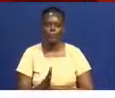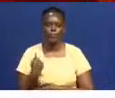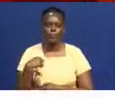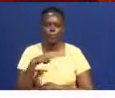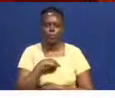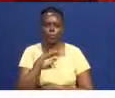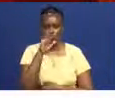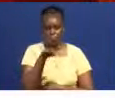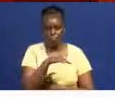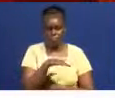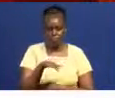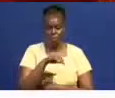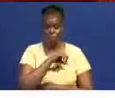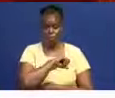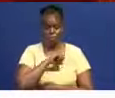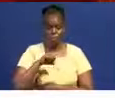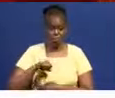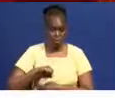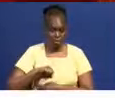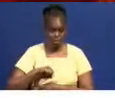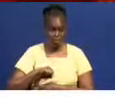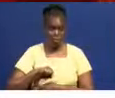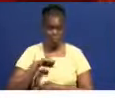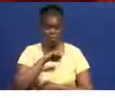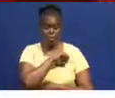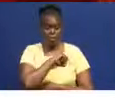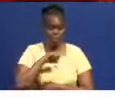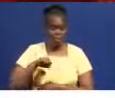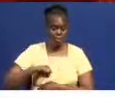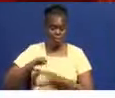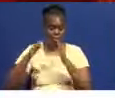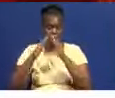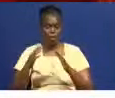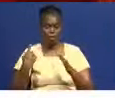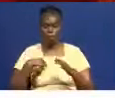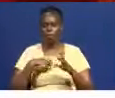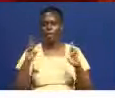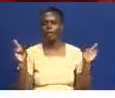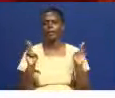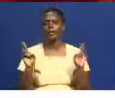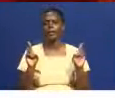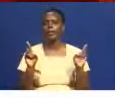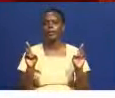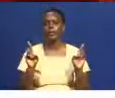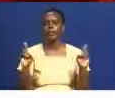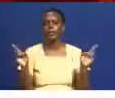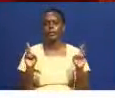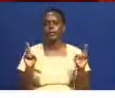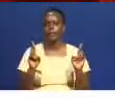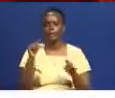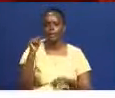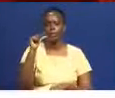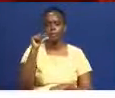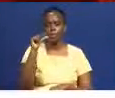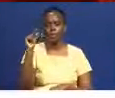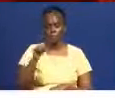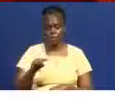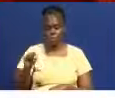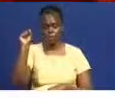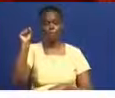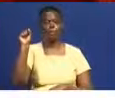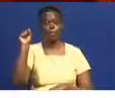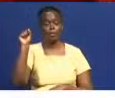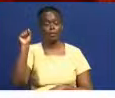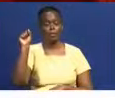sisi kama bunge la Senate tuko tayari wakati wote. Hawa GenZ